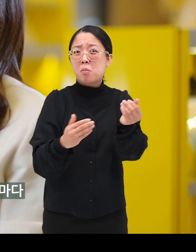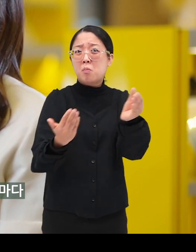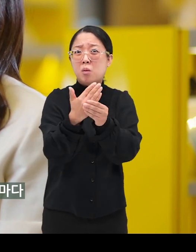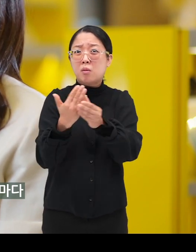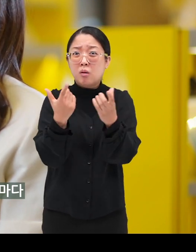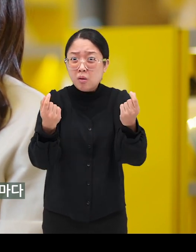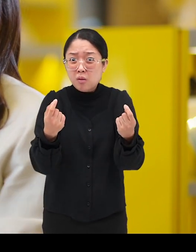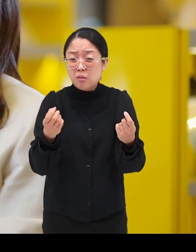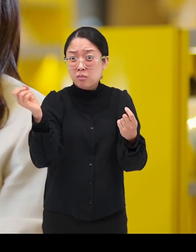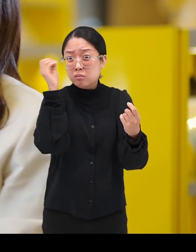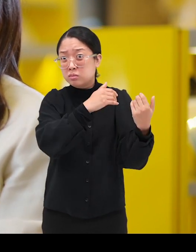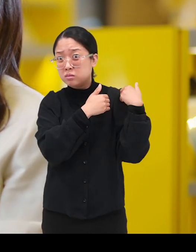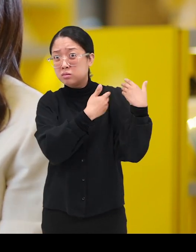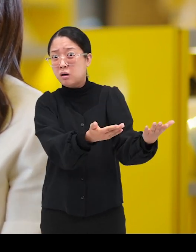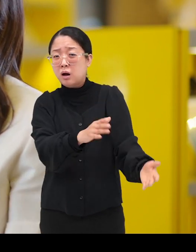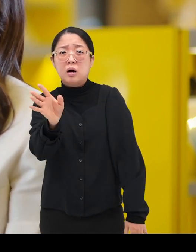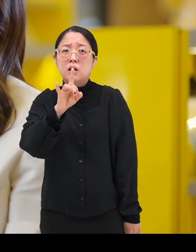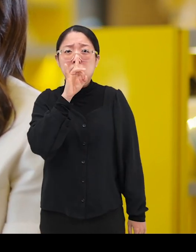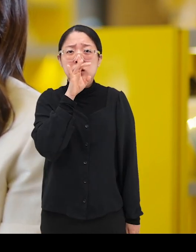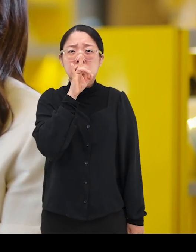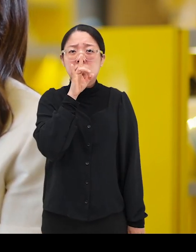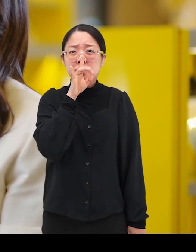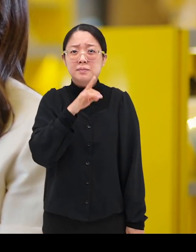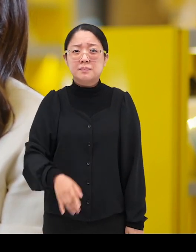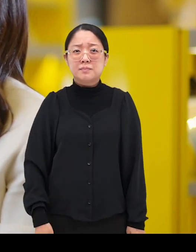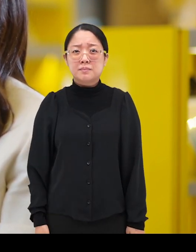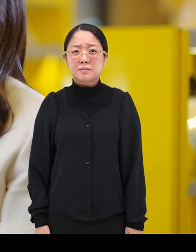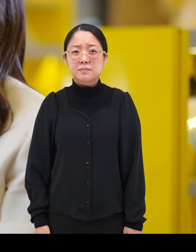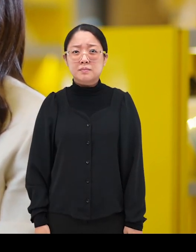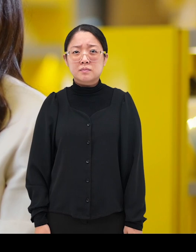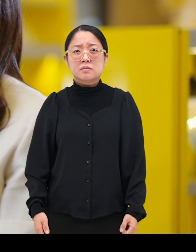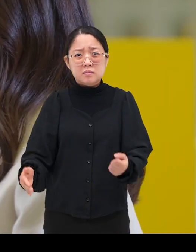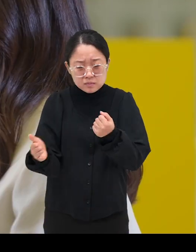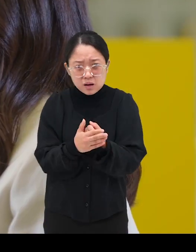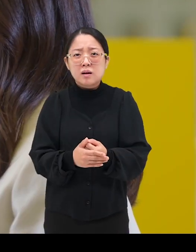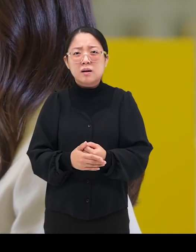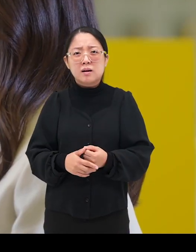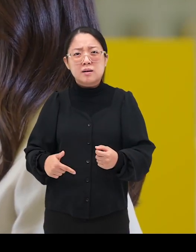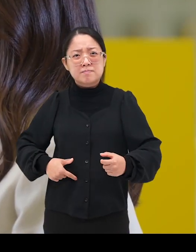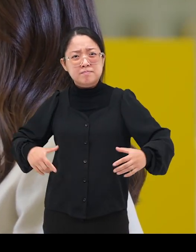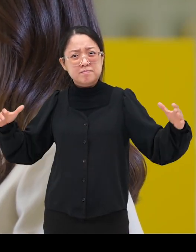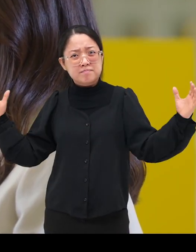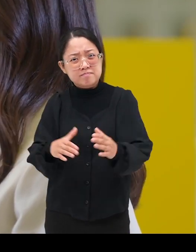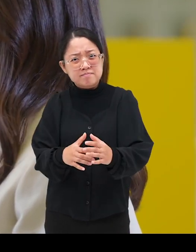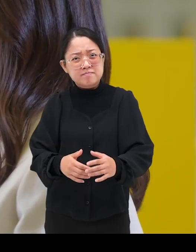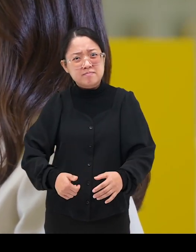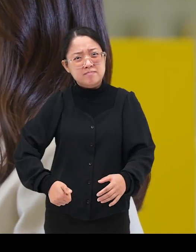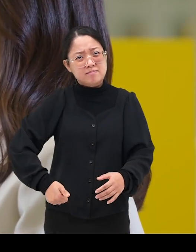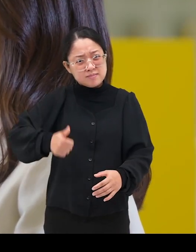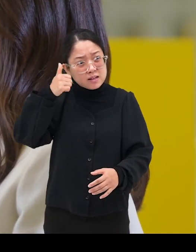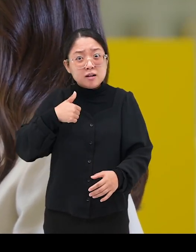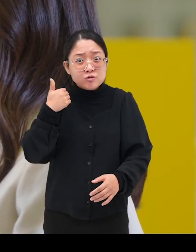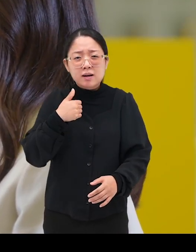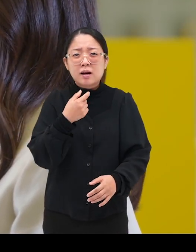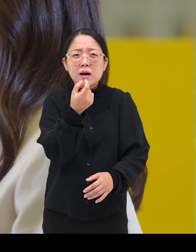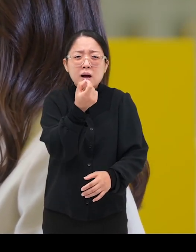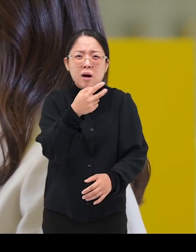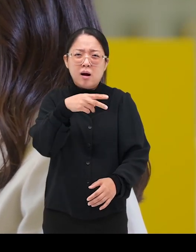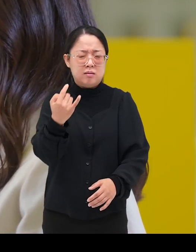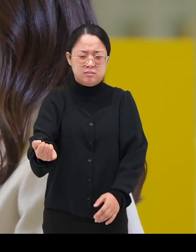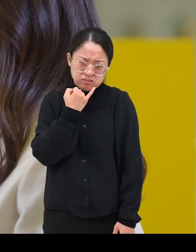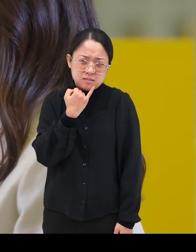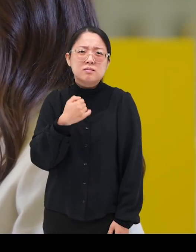사건이 발생할 때마다 아무것도 할 수 없는 그런 상태에 놓이기도 하는데, 그럼에도 다시 힘을 내는 건 내가 할 수